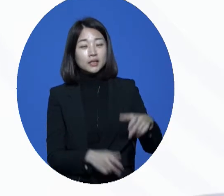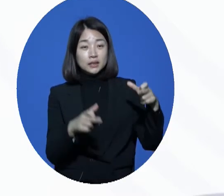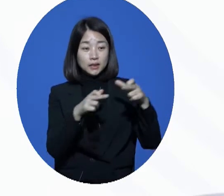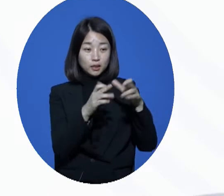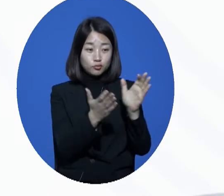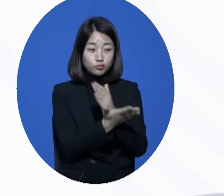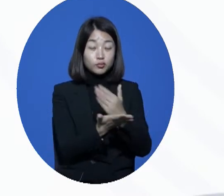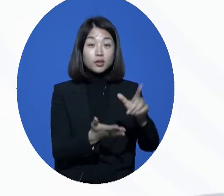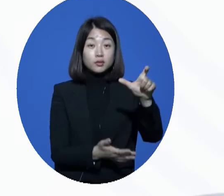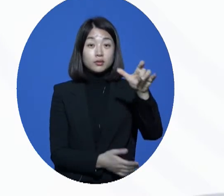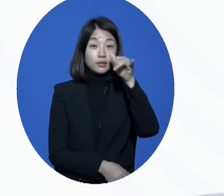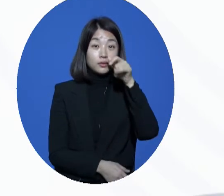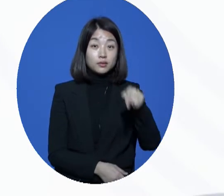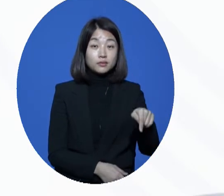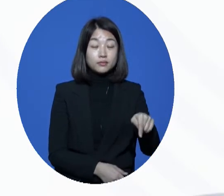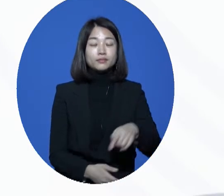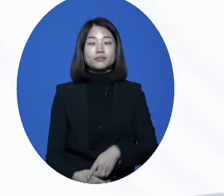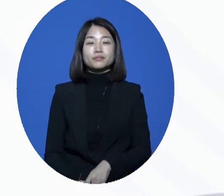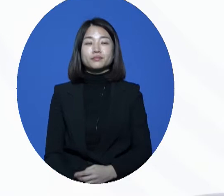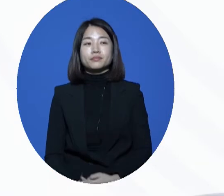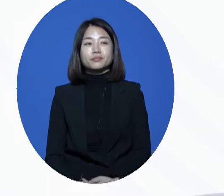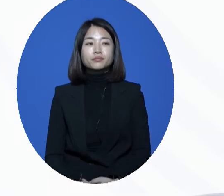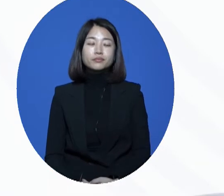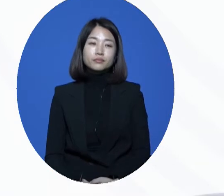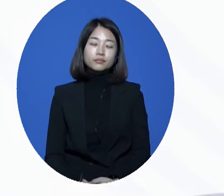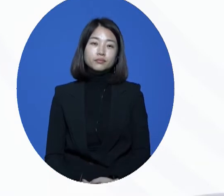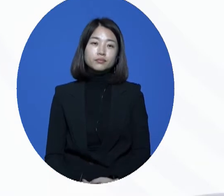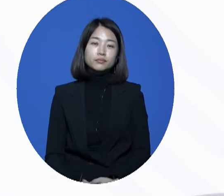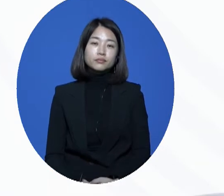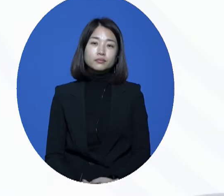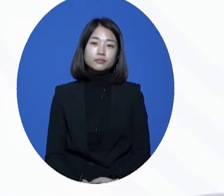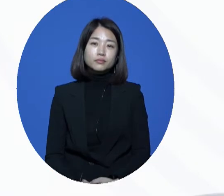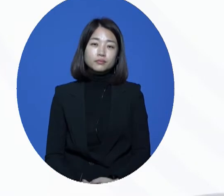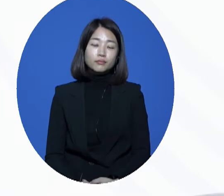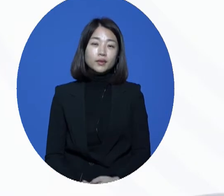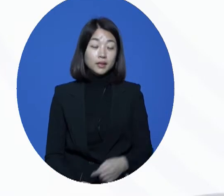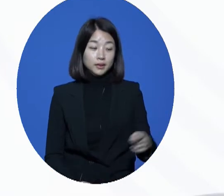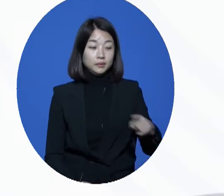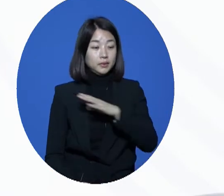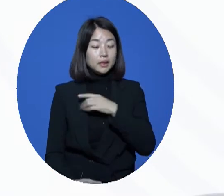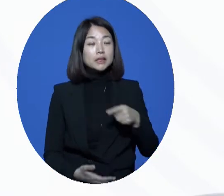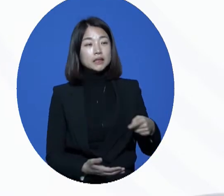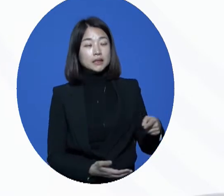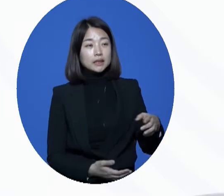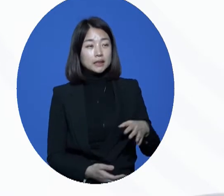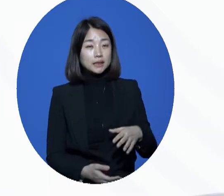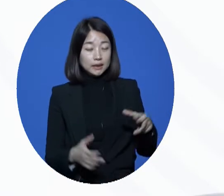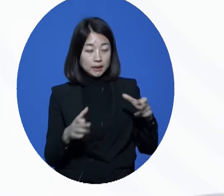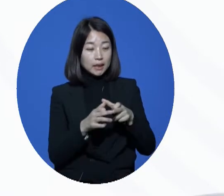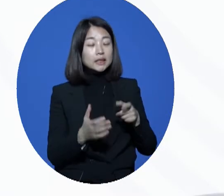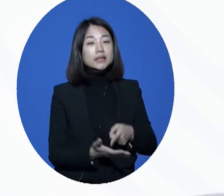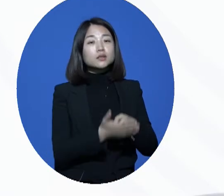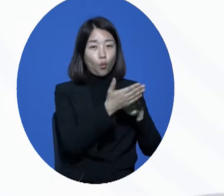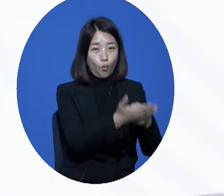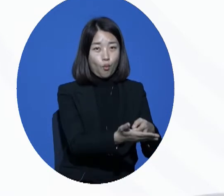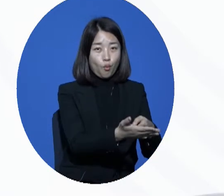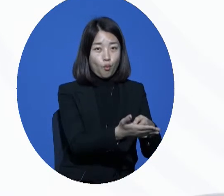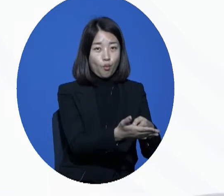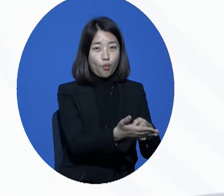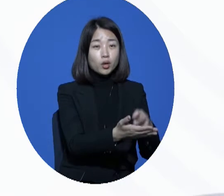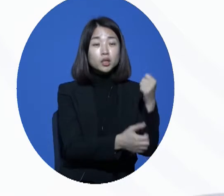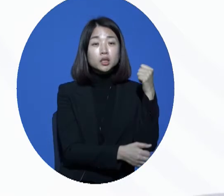유형으로 구분이 되고 있습니다. 그리고 이러한 기준을 들어서 등록제를 운영했었던 가장 큰 명분은